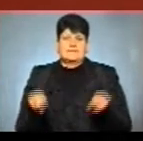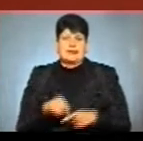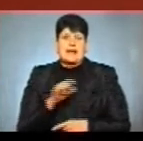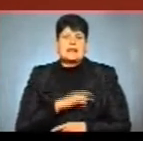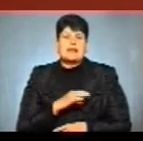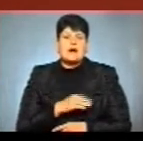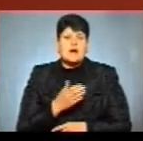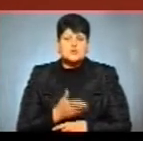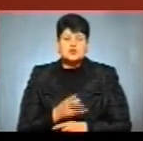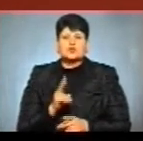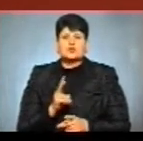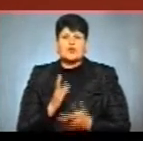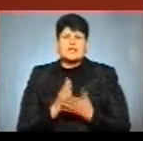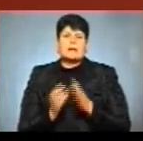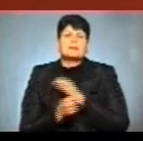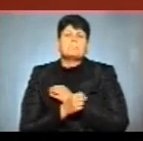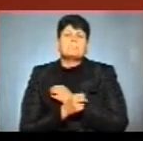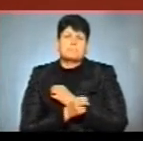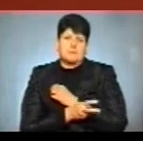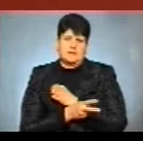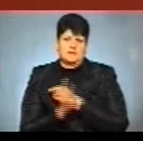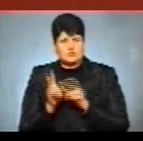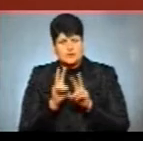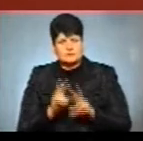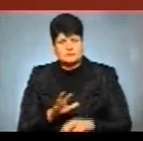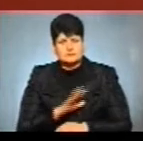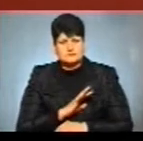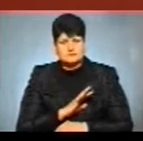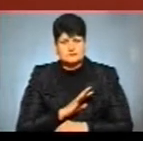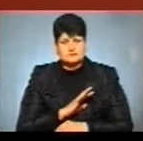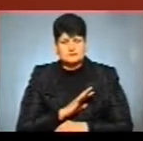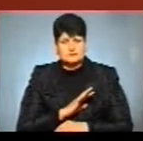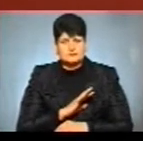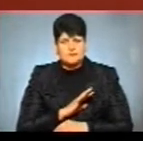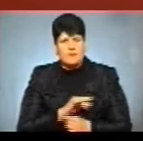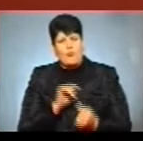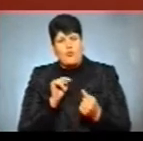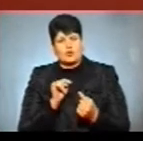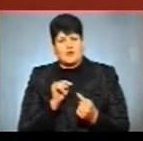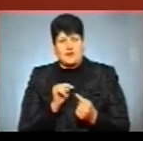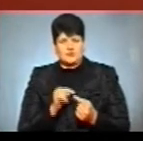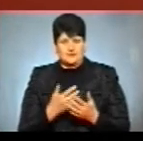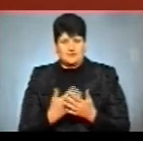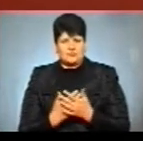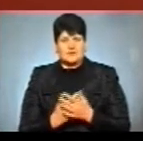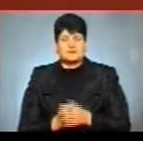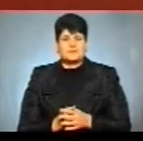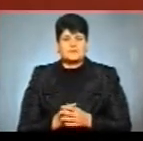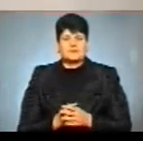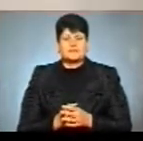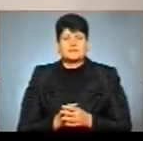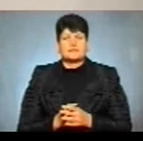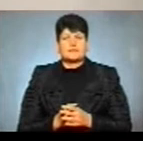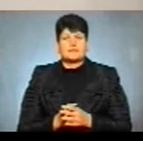хто ще є найбіднішою, якщо ви аналізували якусь таку протилежну статистику з меншого до